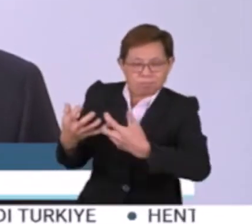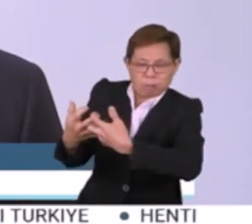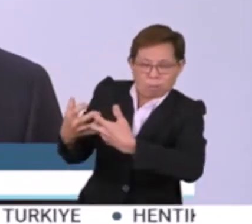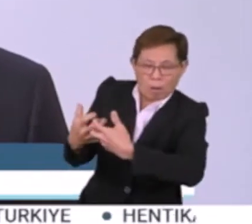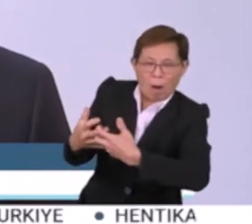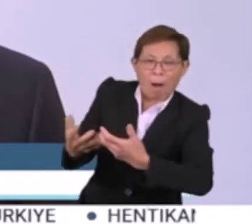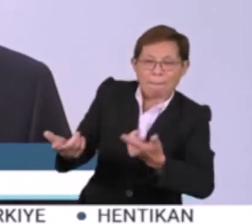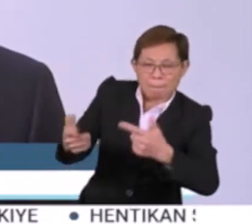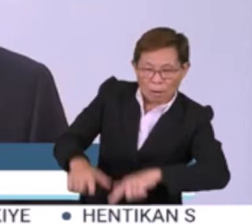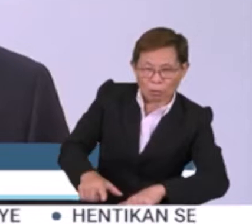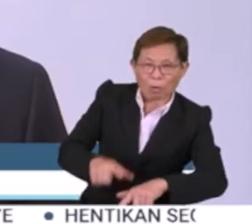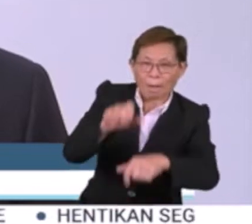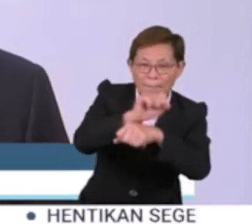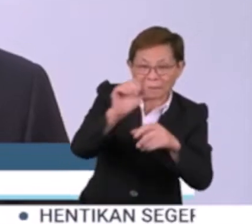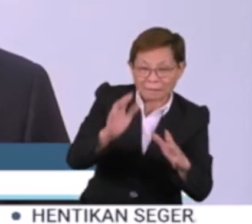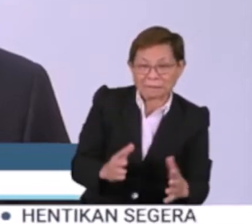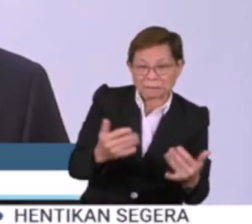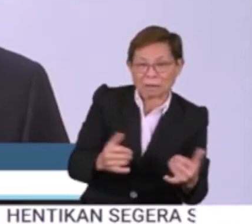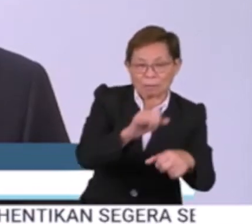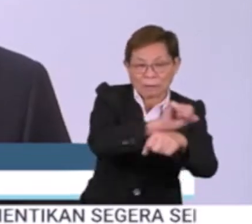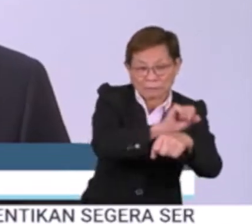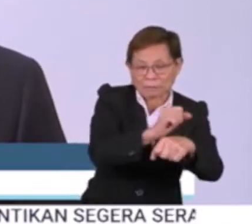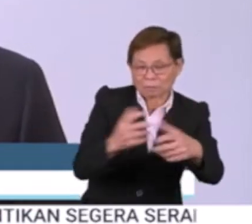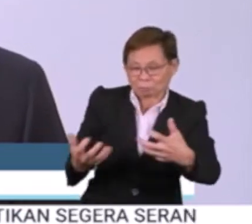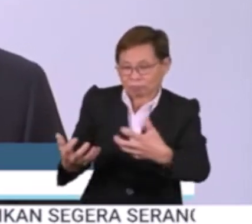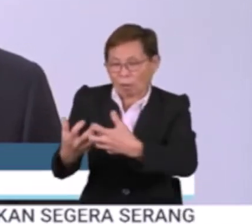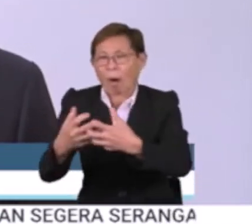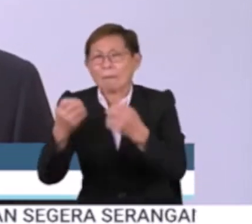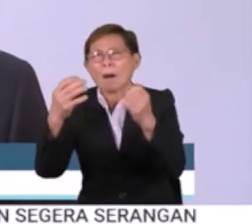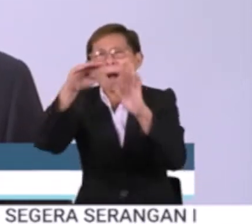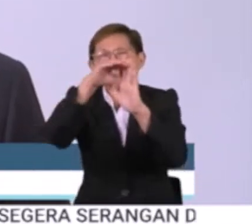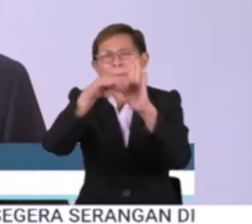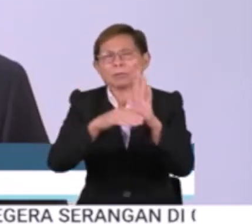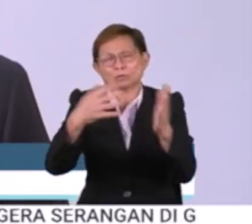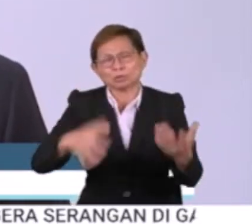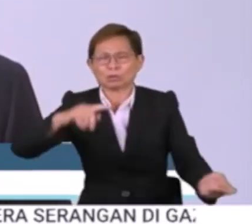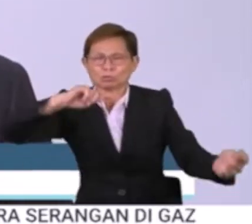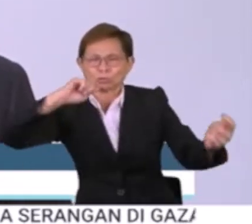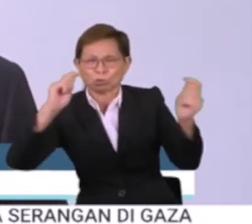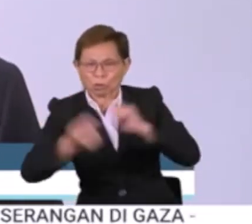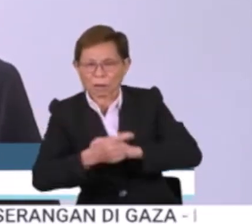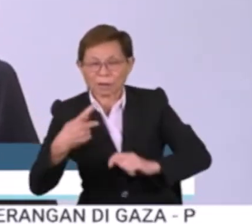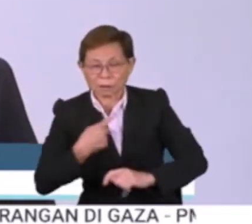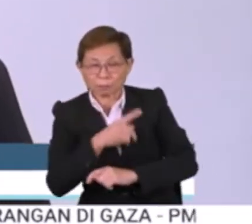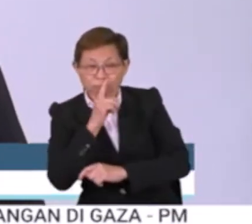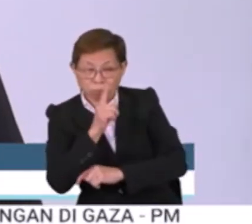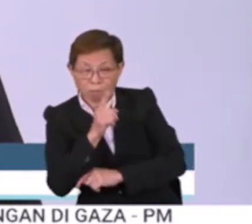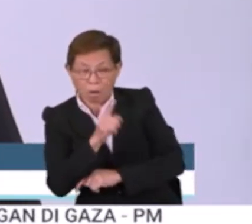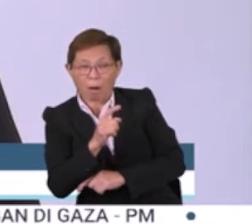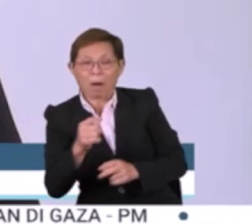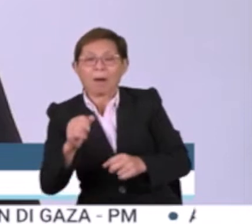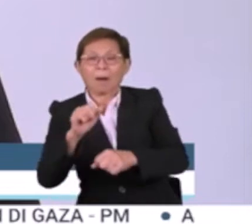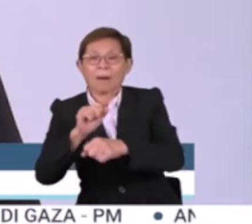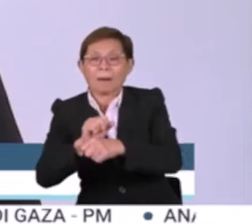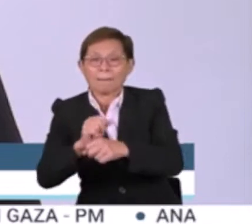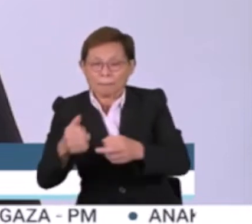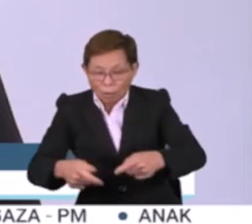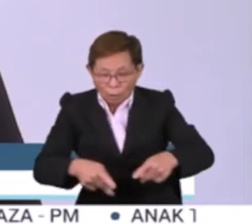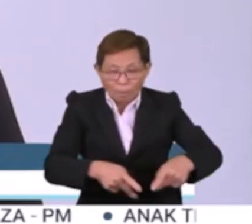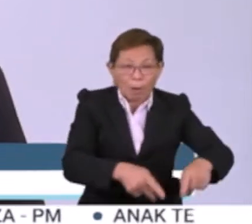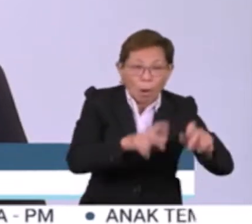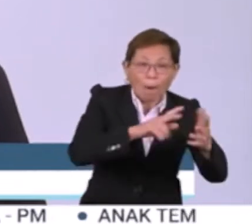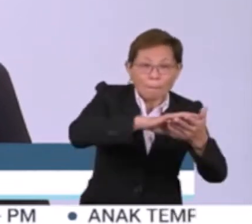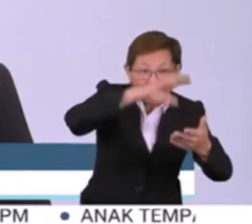berlaku ya di dalam sektor pekerjaan semasa banyak agenda yang perlu dilakukan antaranya iaitu kita perlu memastikan lebih banyak lagi peluang-peluang pengajaran dan